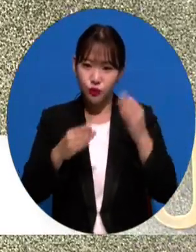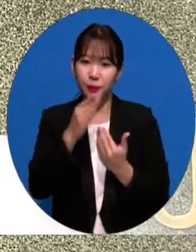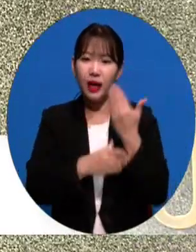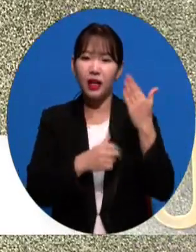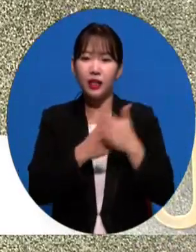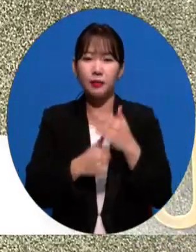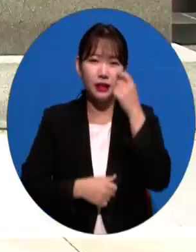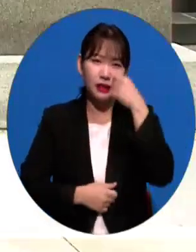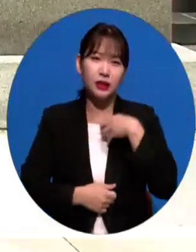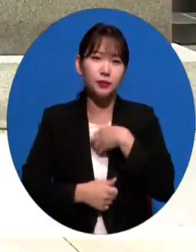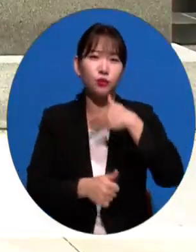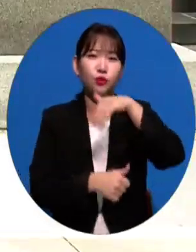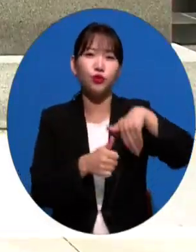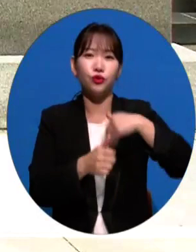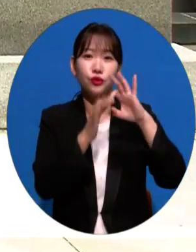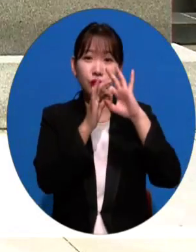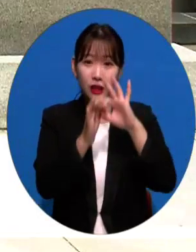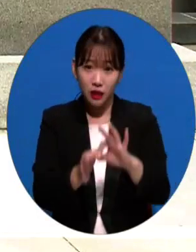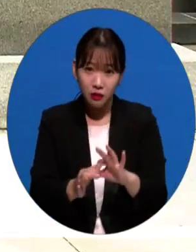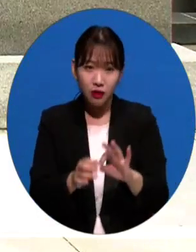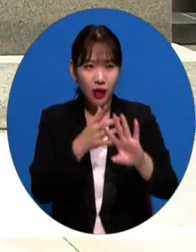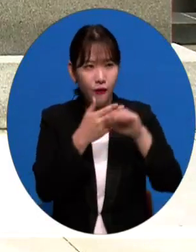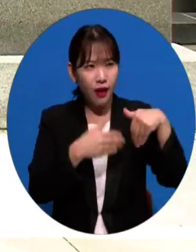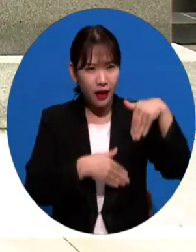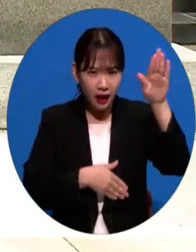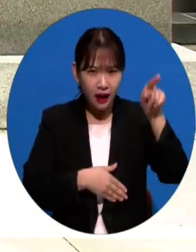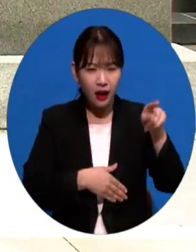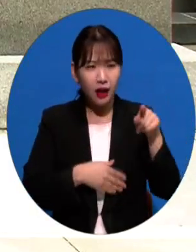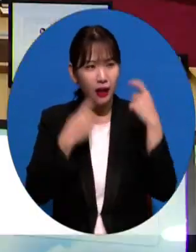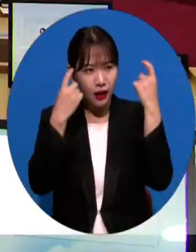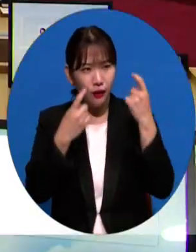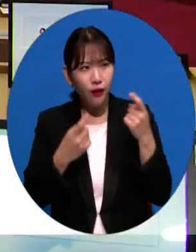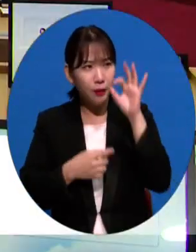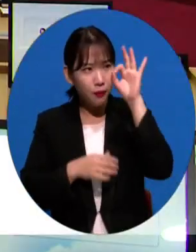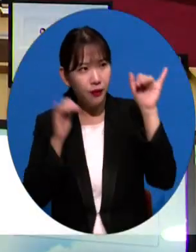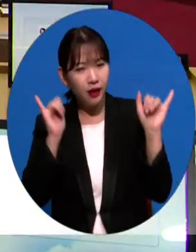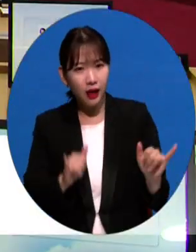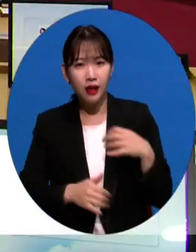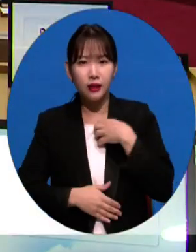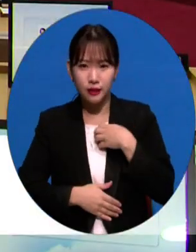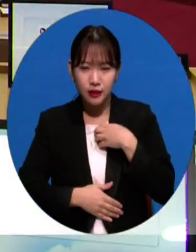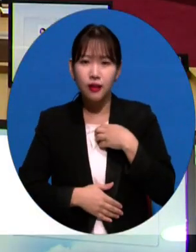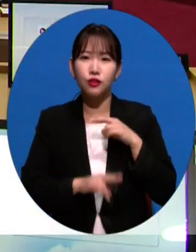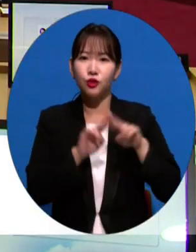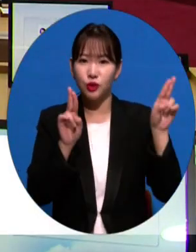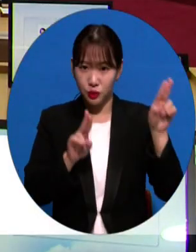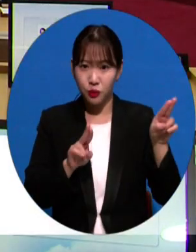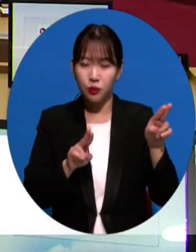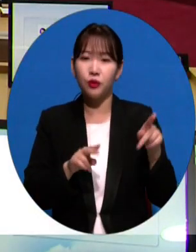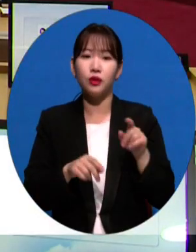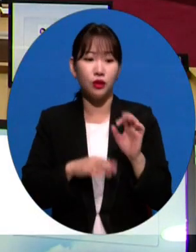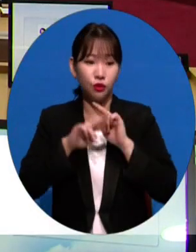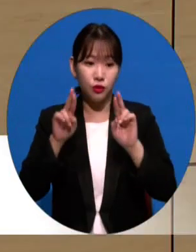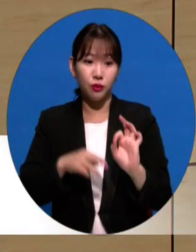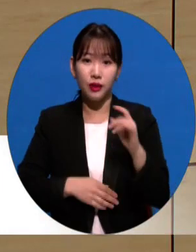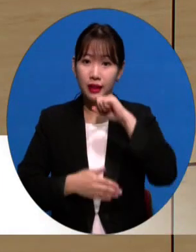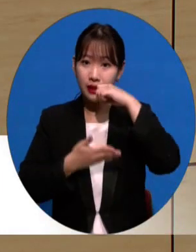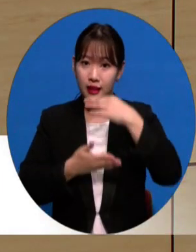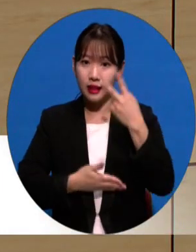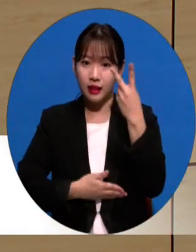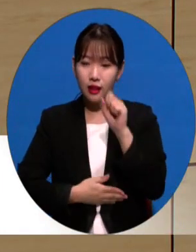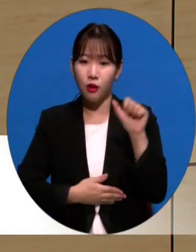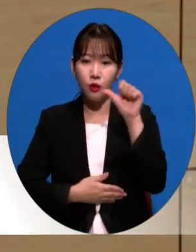참사로 애도가 이어지고 있는 상황에 국외 연수가 외유성으로 비춰질 수 있는 점을 고려했다며 취소에 따른 예산